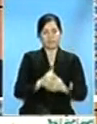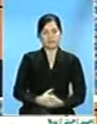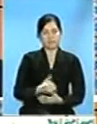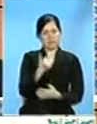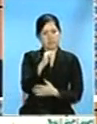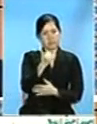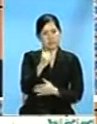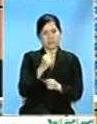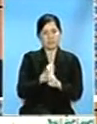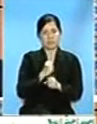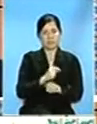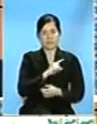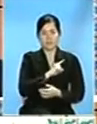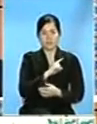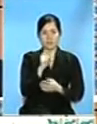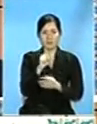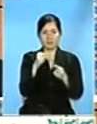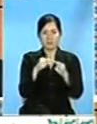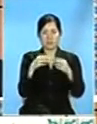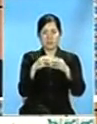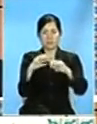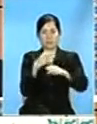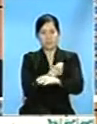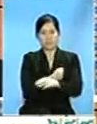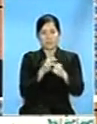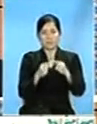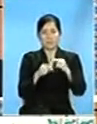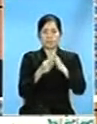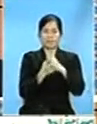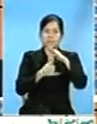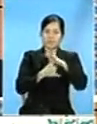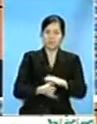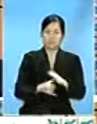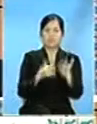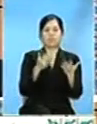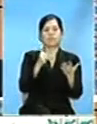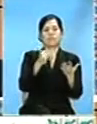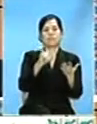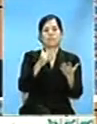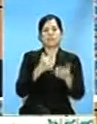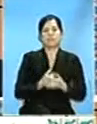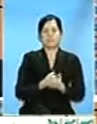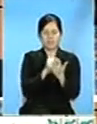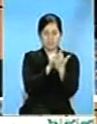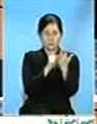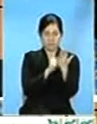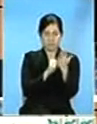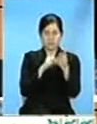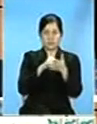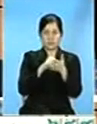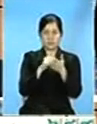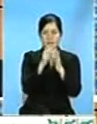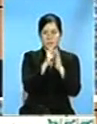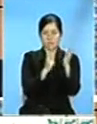าที่โดยไม่ถูกกดดันไม่ถูกครอบงำโดยพรรคการเมืองเพราะการเขียนการแก้กฎหม